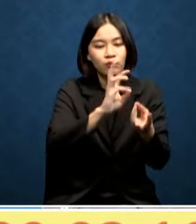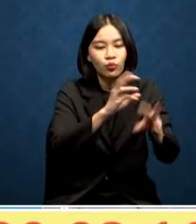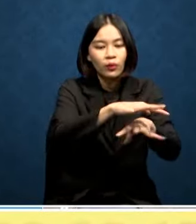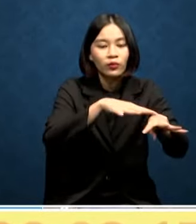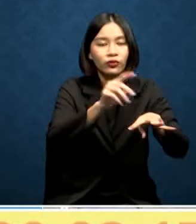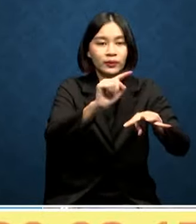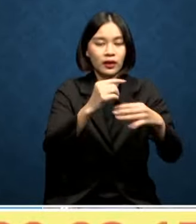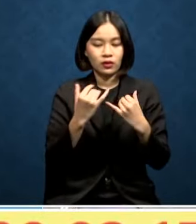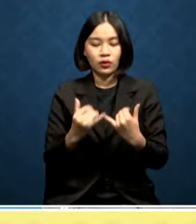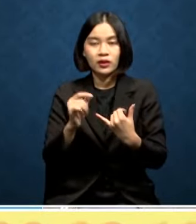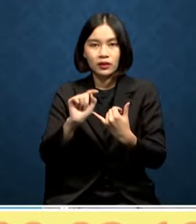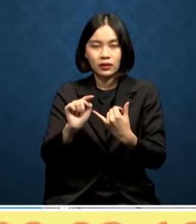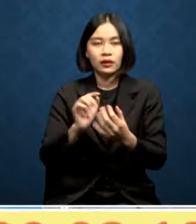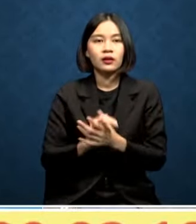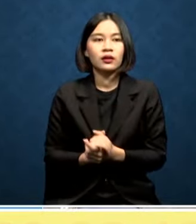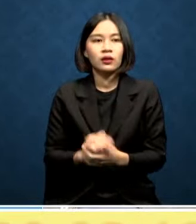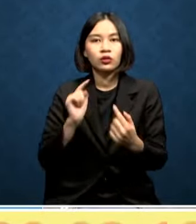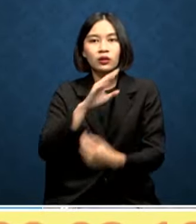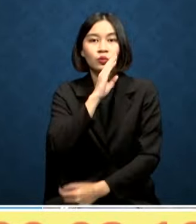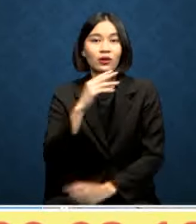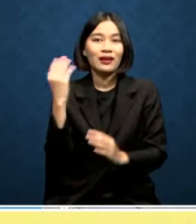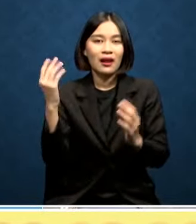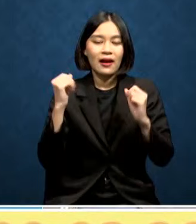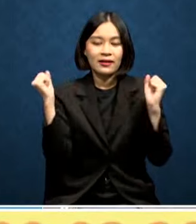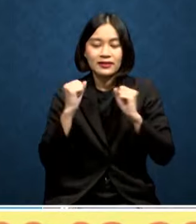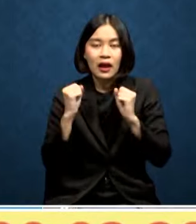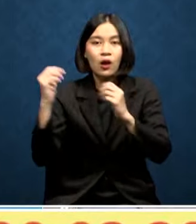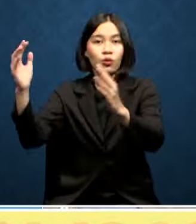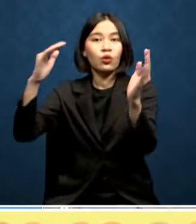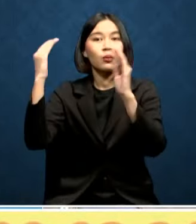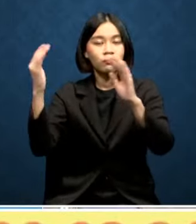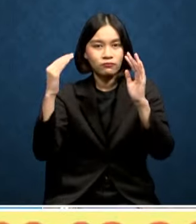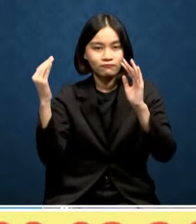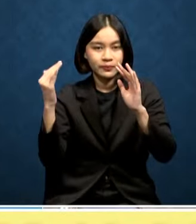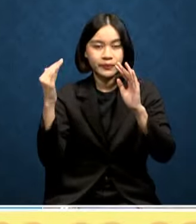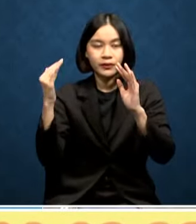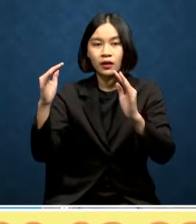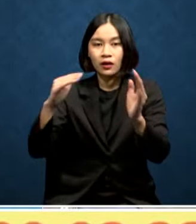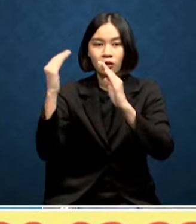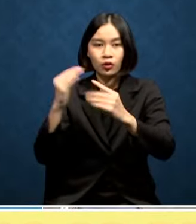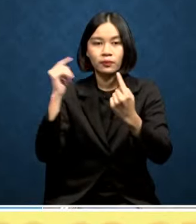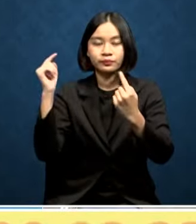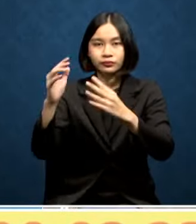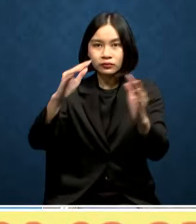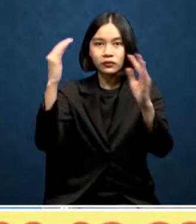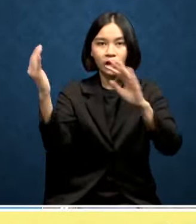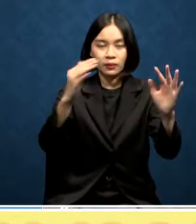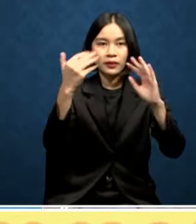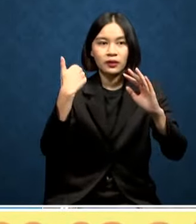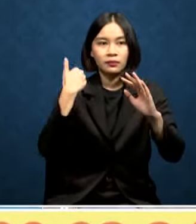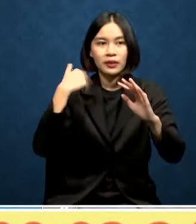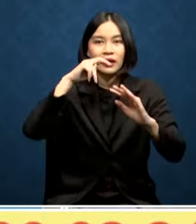วันเนี้ยขณะทุกวันนี้นะครับหน้าหนาวนะครับลมจากตะวันออกพัดไปทางตะวันตก